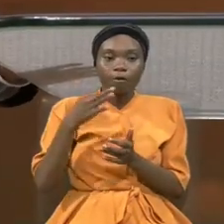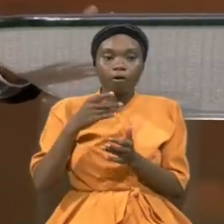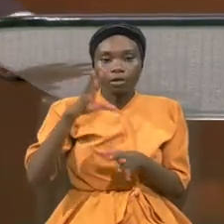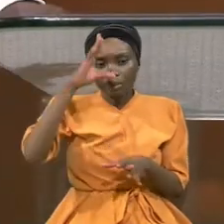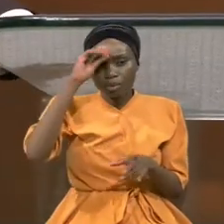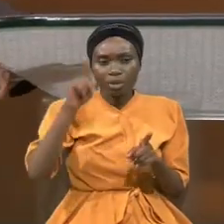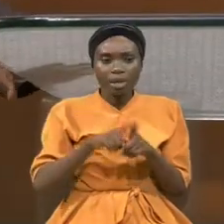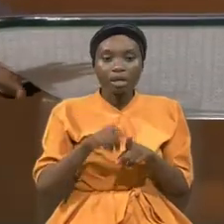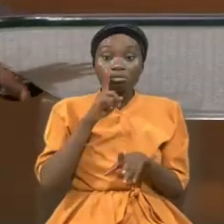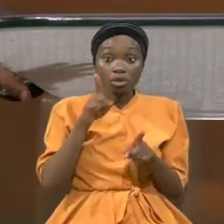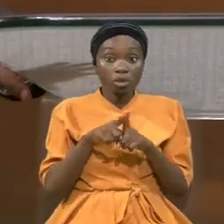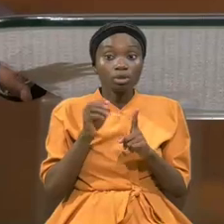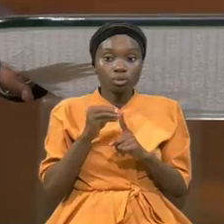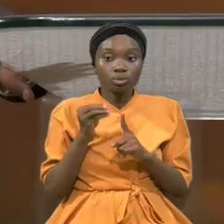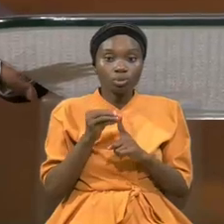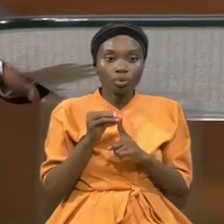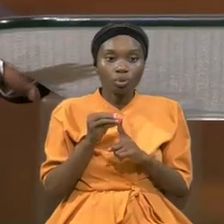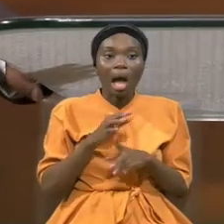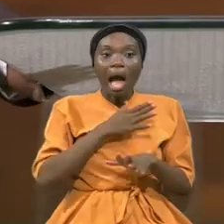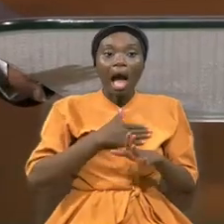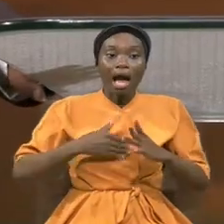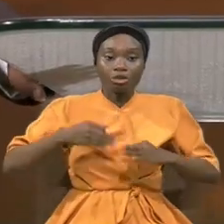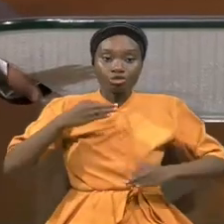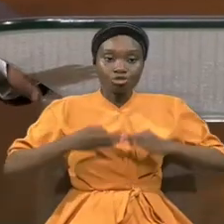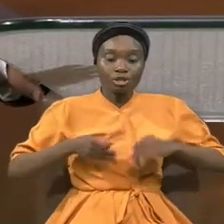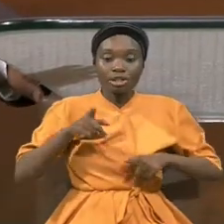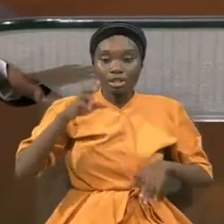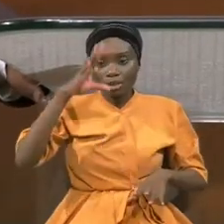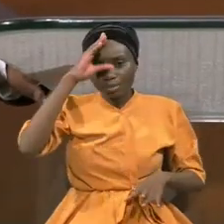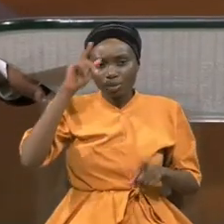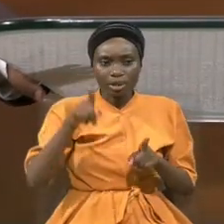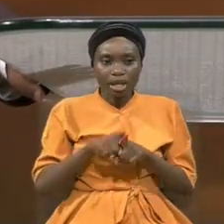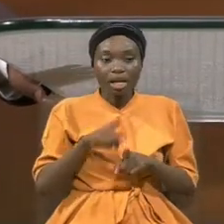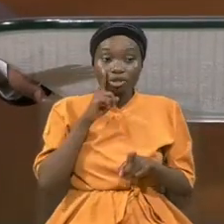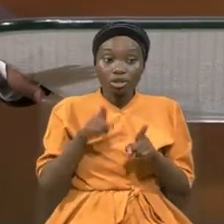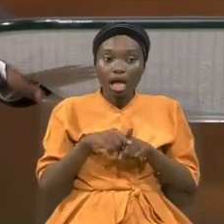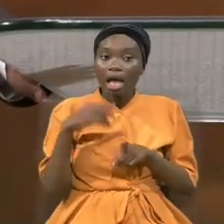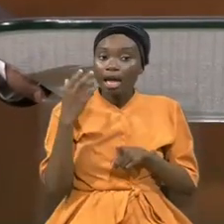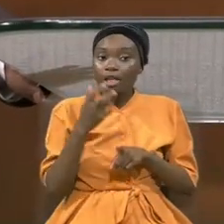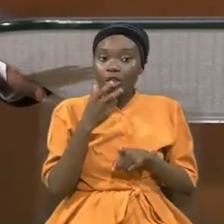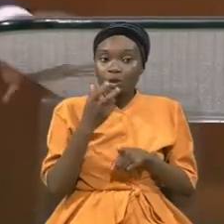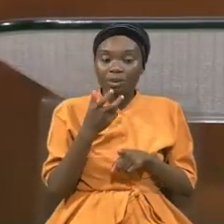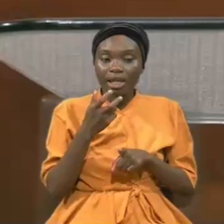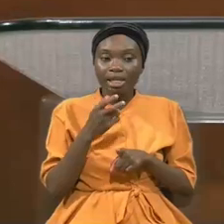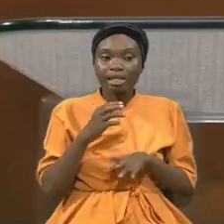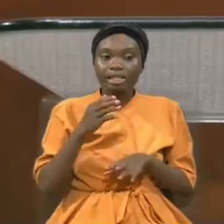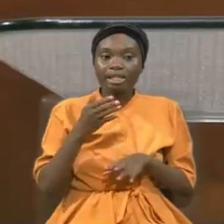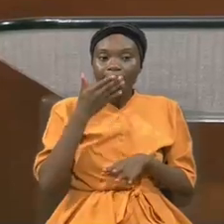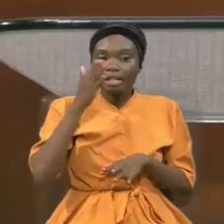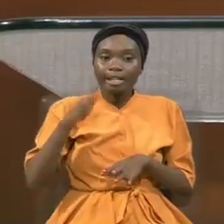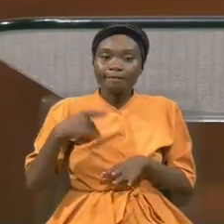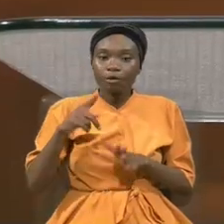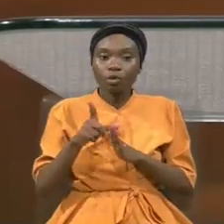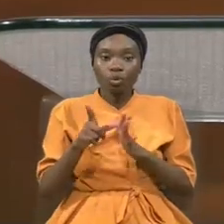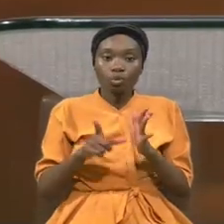d'un frère ou d'une sœur ou qui juge son frère ou sa sœur parle mal de la loi